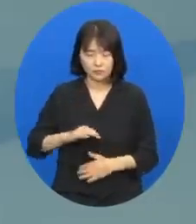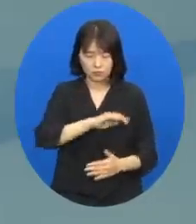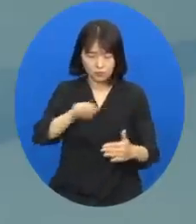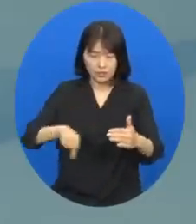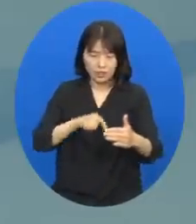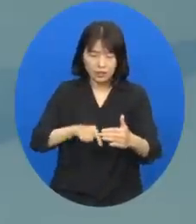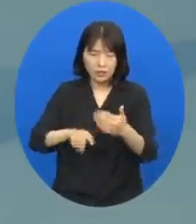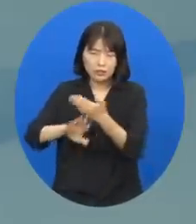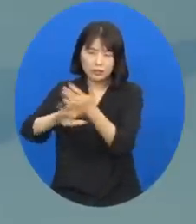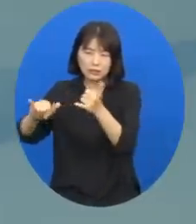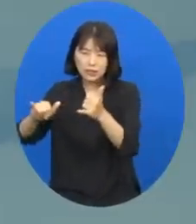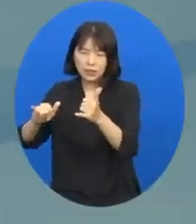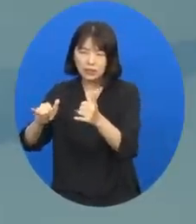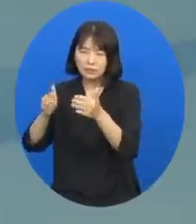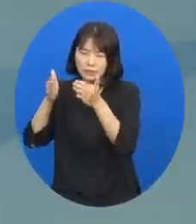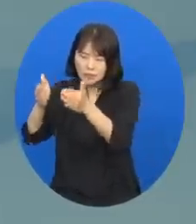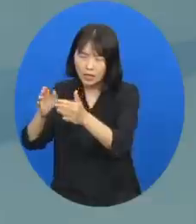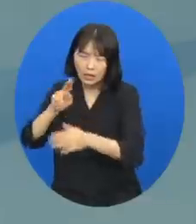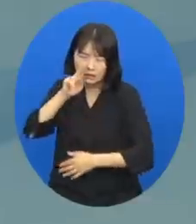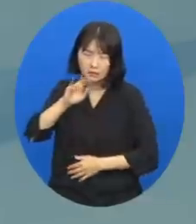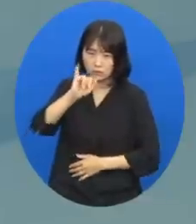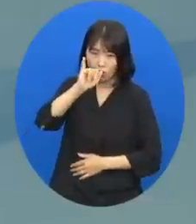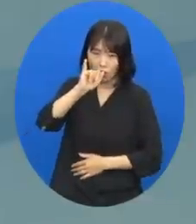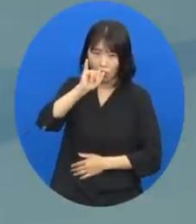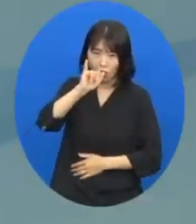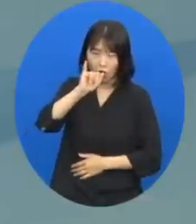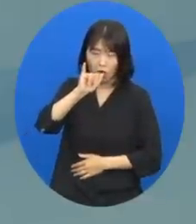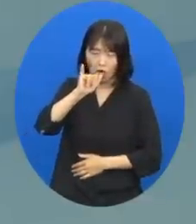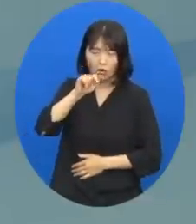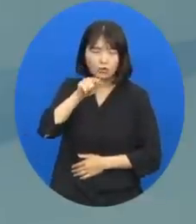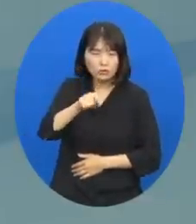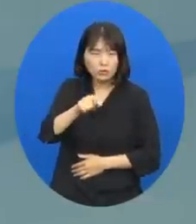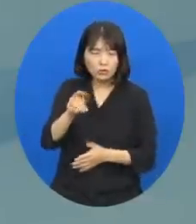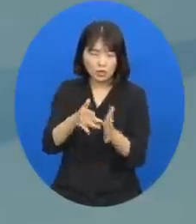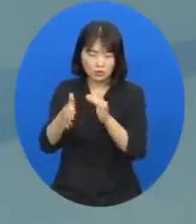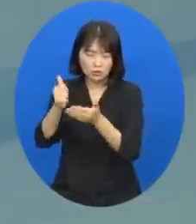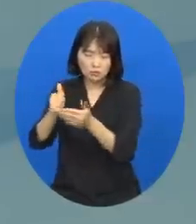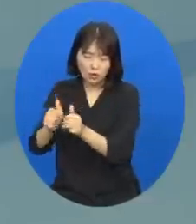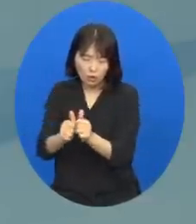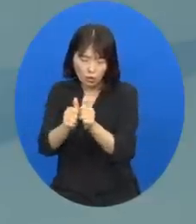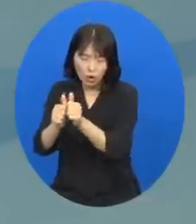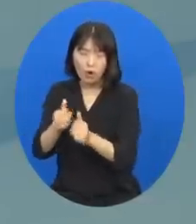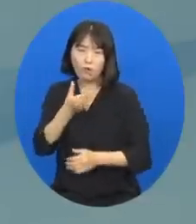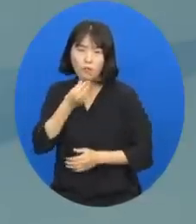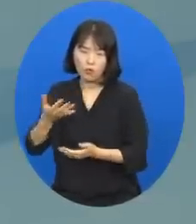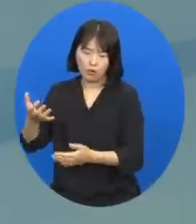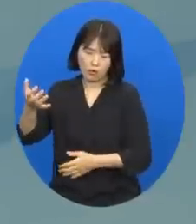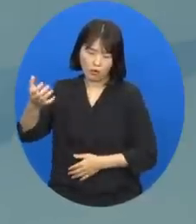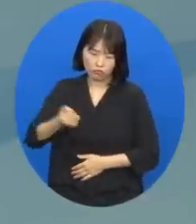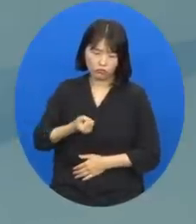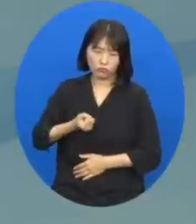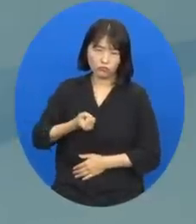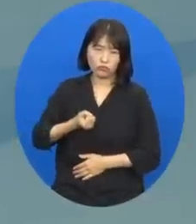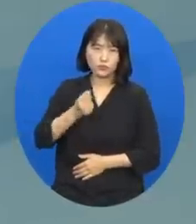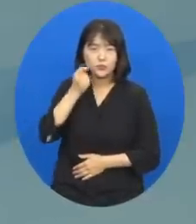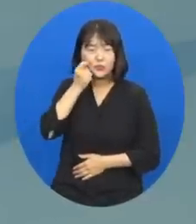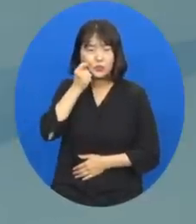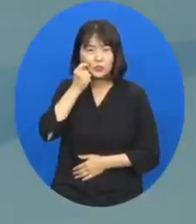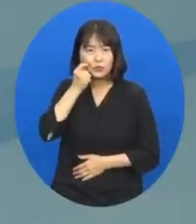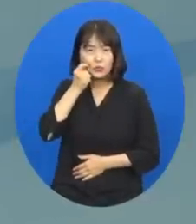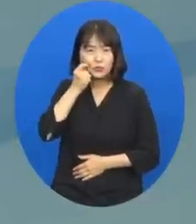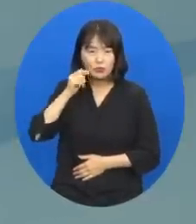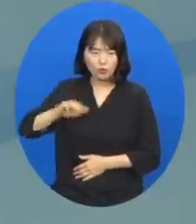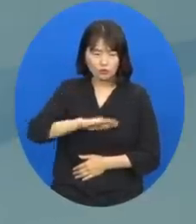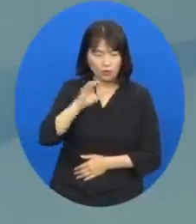시기심이 있다면 그것은 우리가 예수님과 동행 하는 그 복을 누리지 못하도록 우리를 잡아 끌고 일단